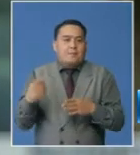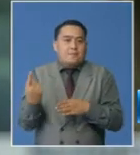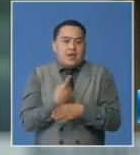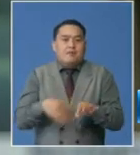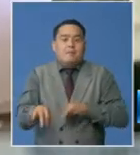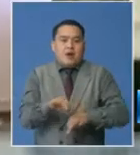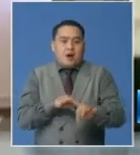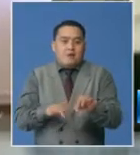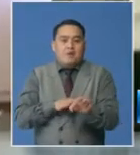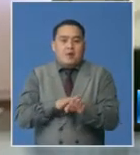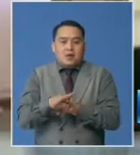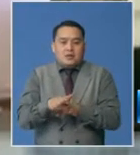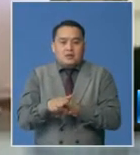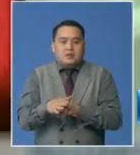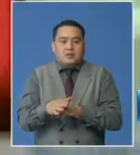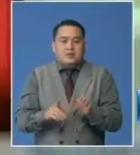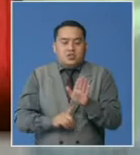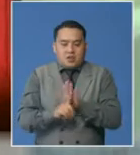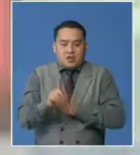проект реализуется уже на днях.